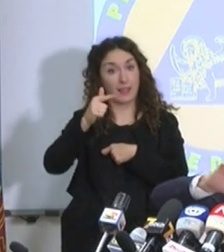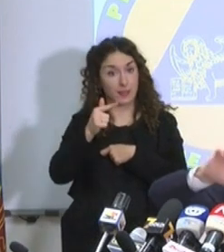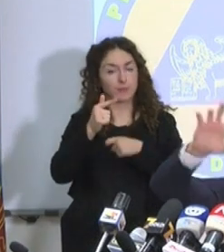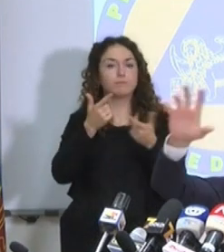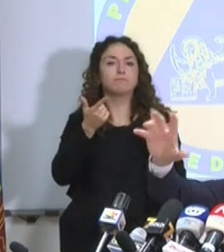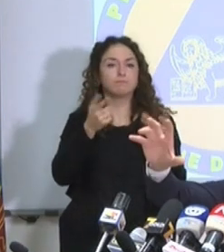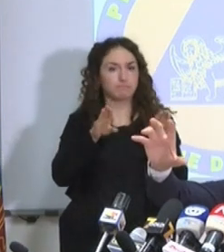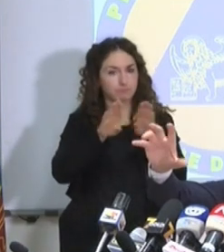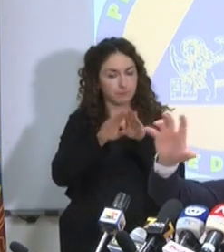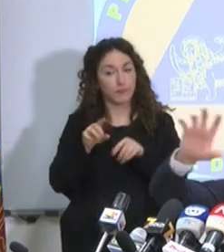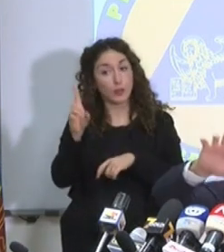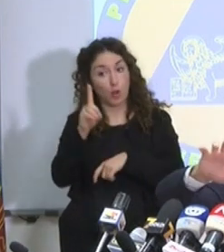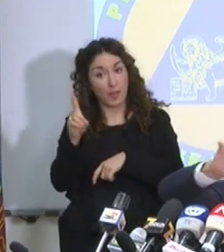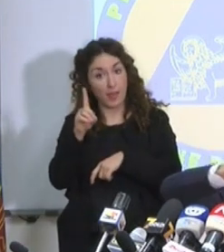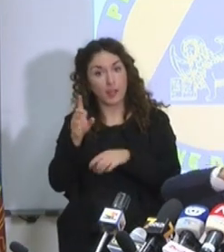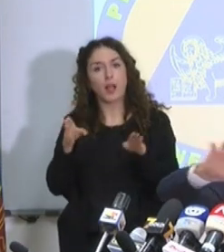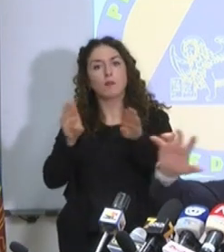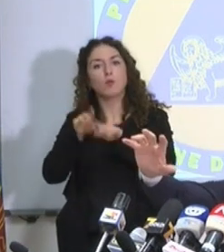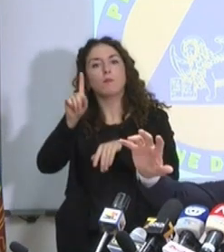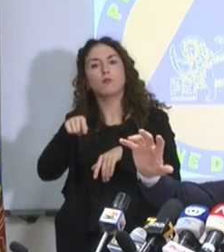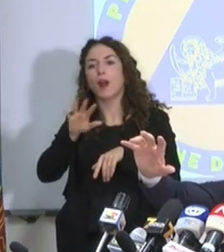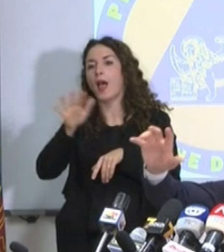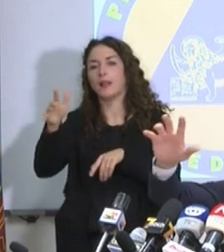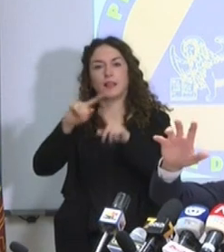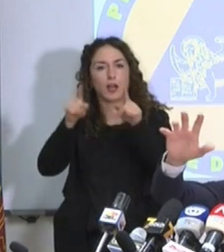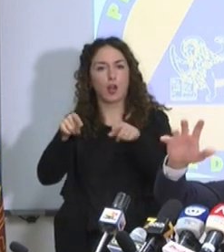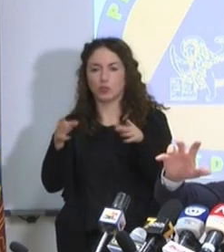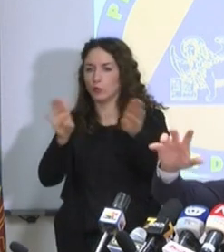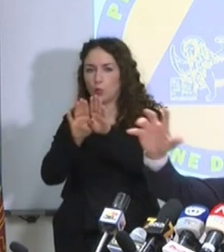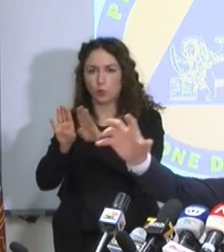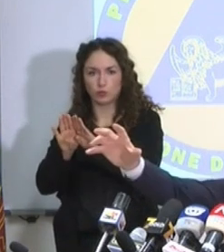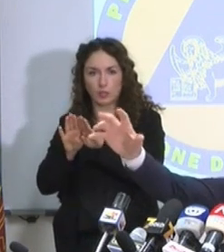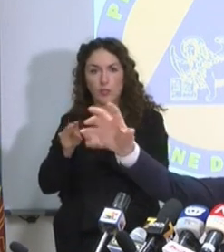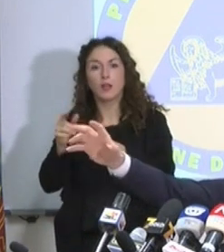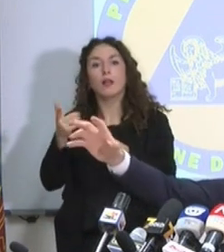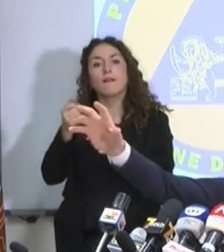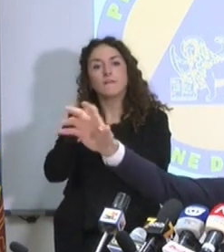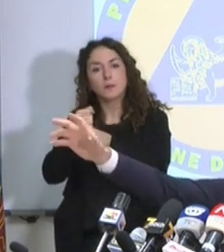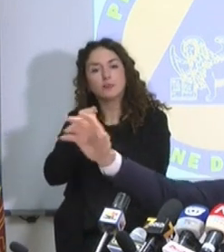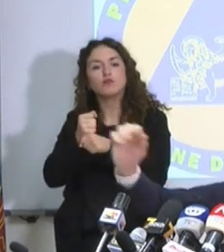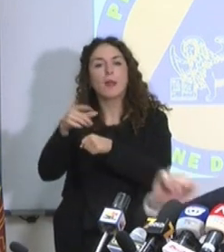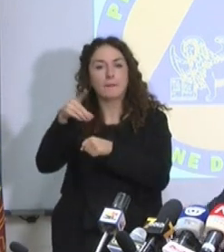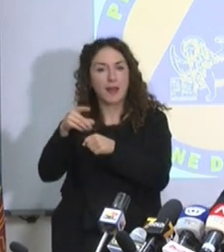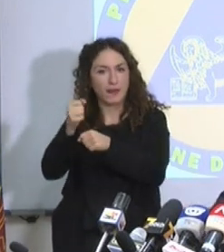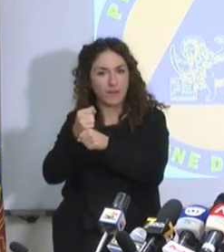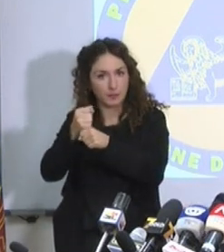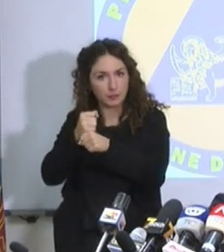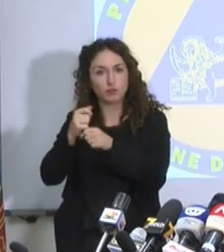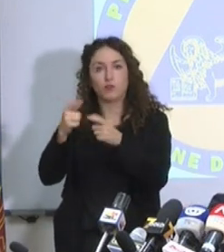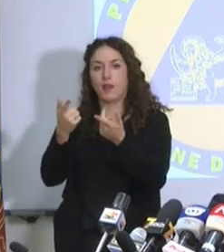la domenica oltre a questi chiudono anche tutti gli altri negozi tranne gli alimentari le formazioni per la formazione ed edicole